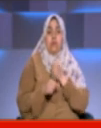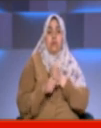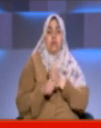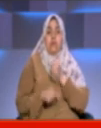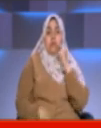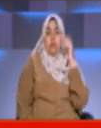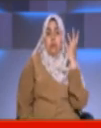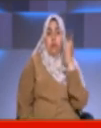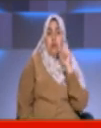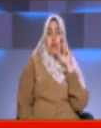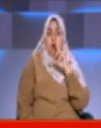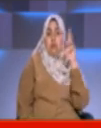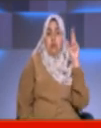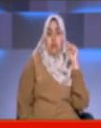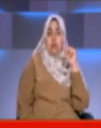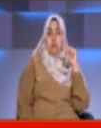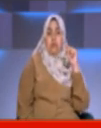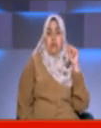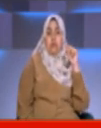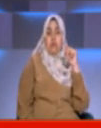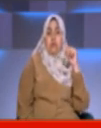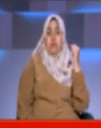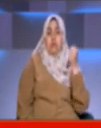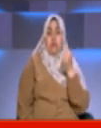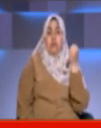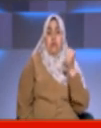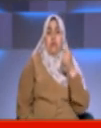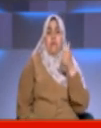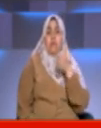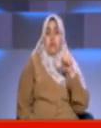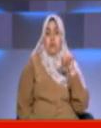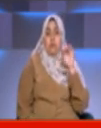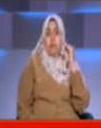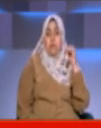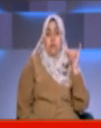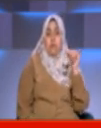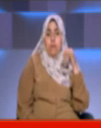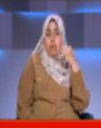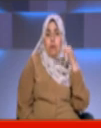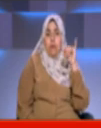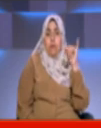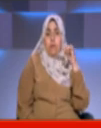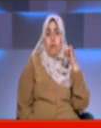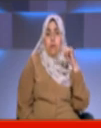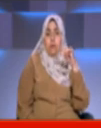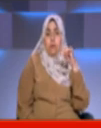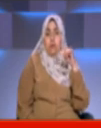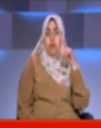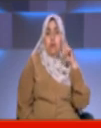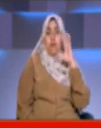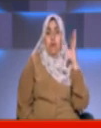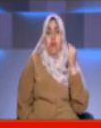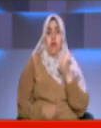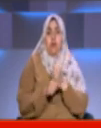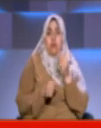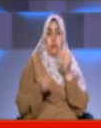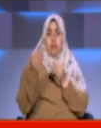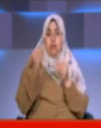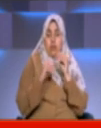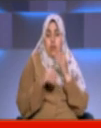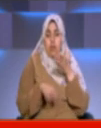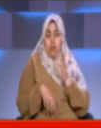تافهة زي المقاول الفاشل محمد علي وبعض النشطاء في سيناء. يعني كلها تكنيكات